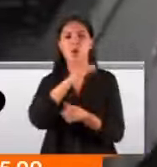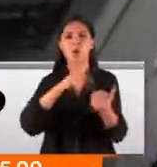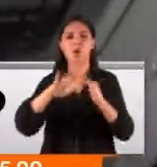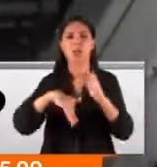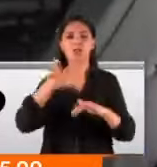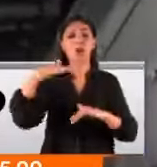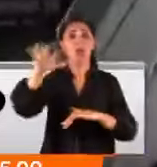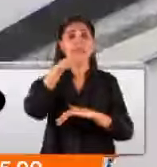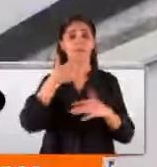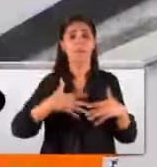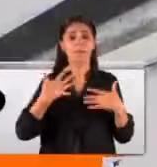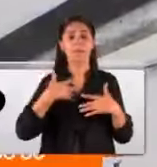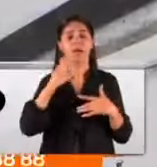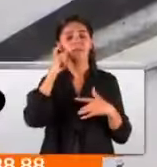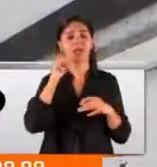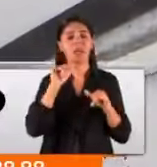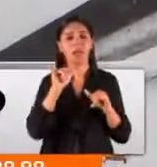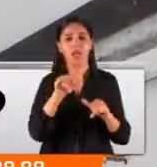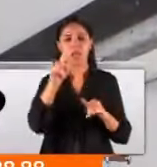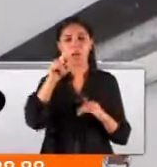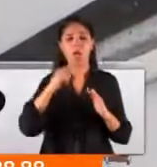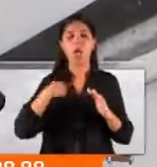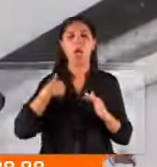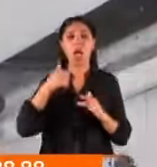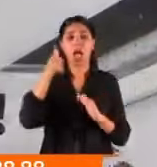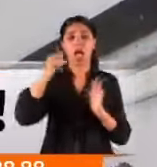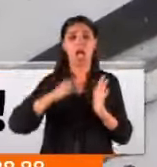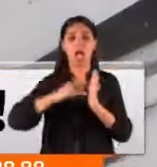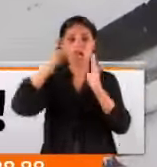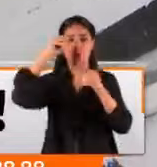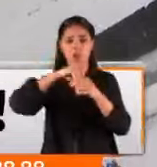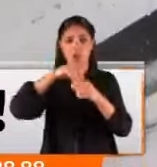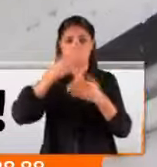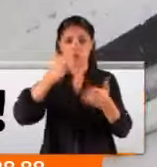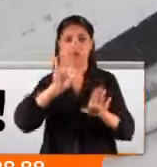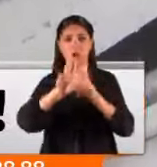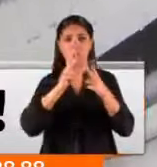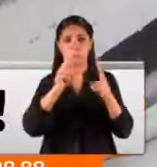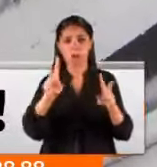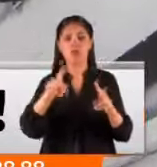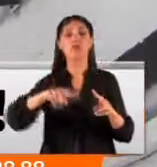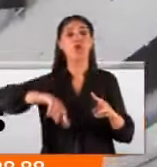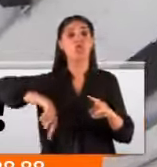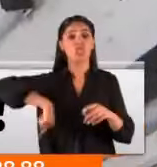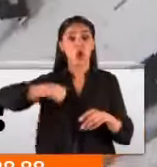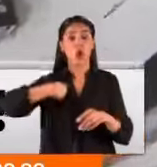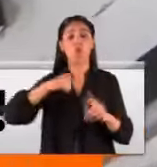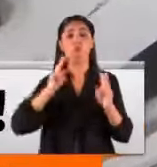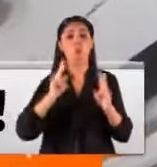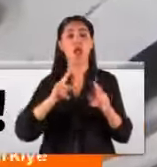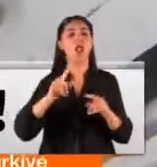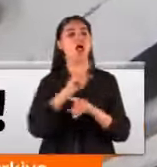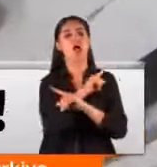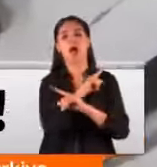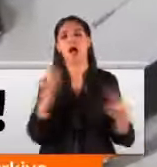düşündüren soru aynıydı. Biz şu anda bir asansörün içindeyiz ve asansörün kapısı açık. Normal şartlarda asla bunun